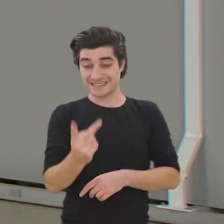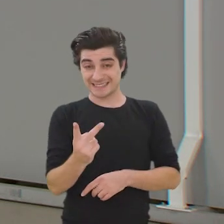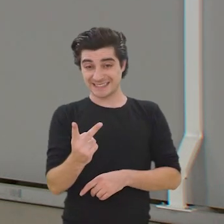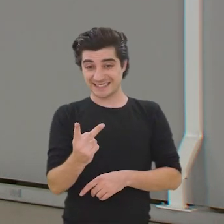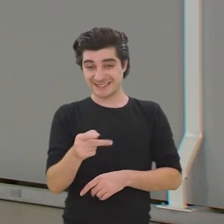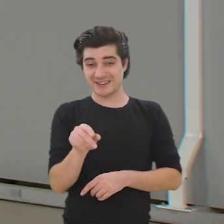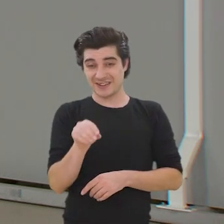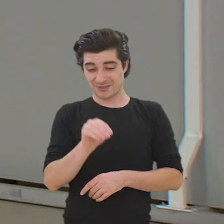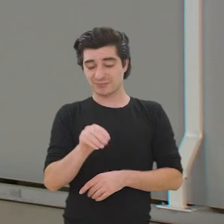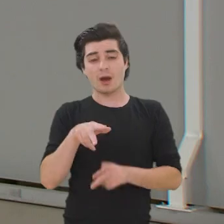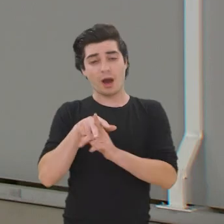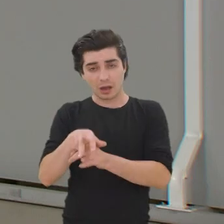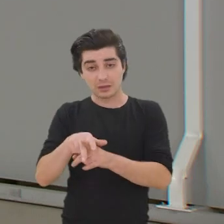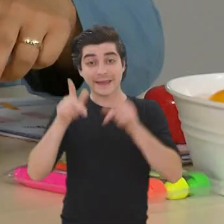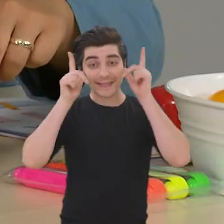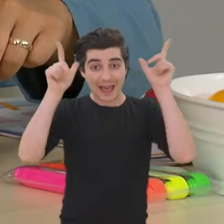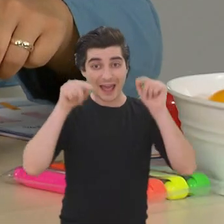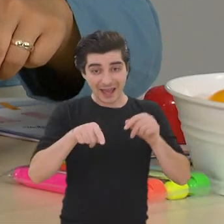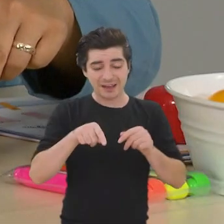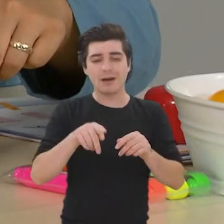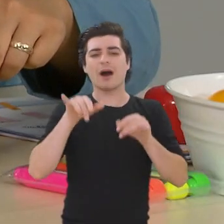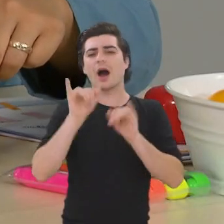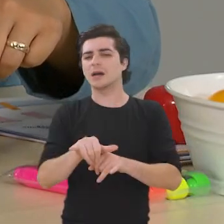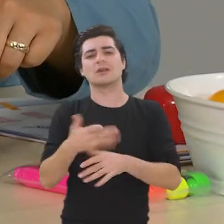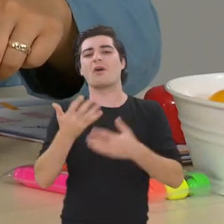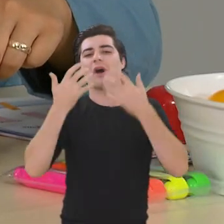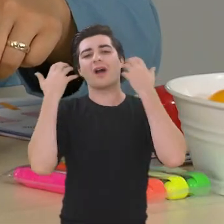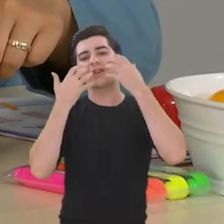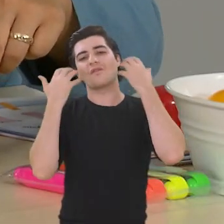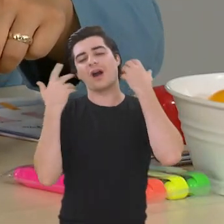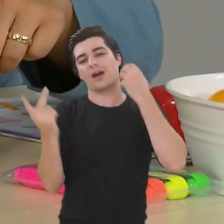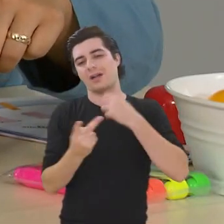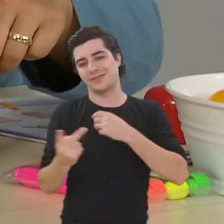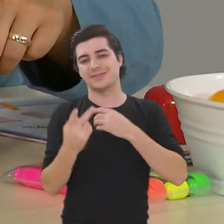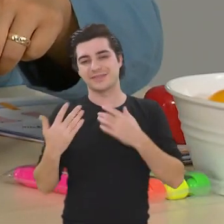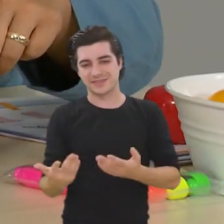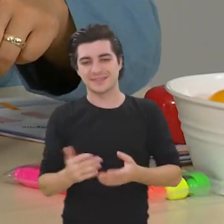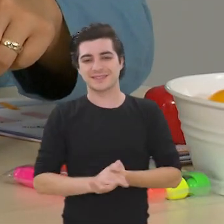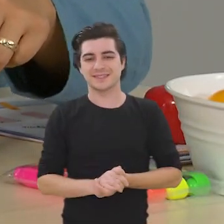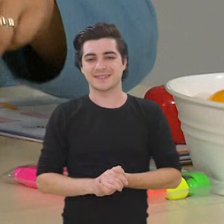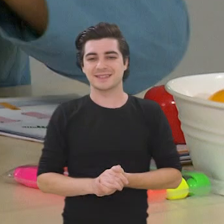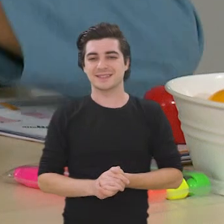tane maketimiz, at ve inek, ikisi de aynı türde. Yani ikisi de hayvan.